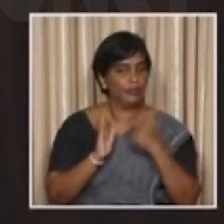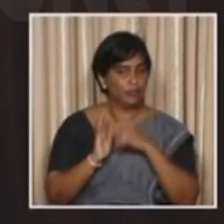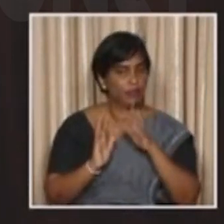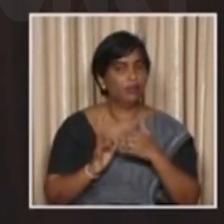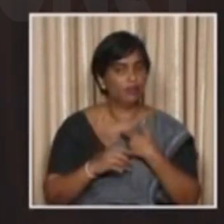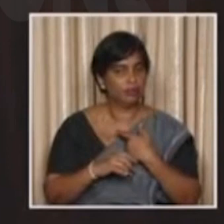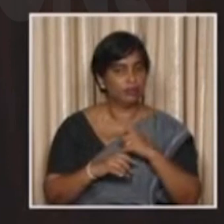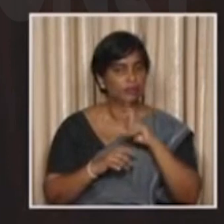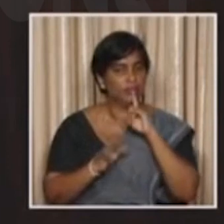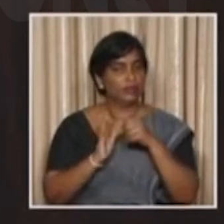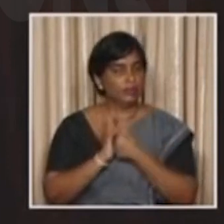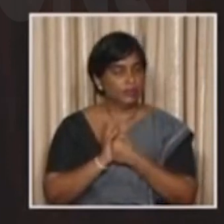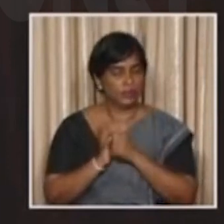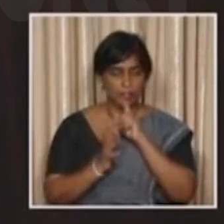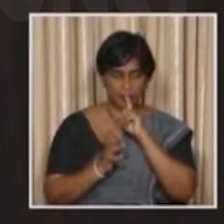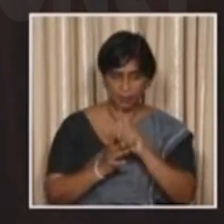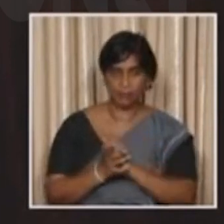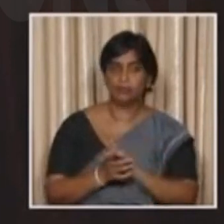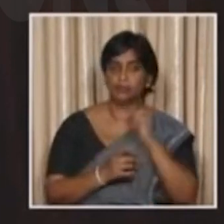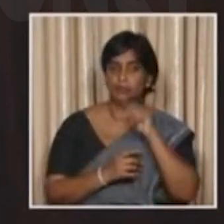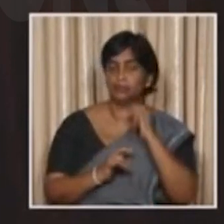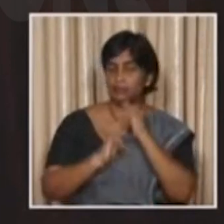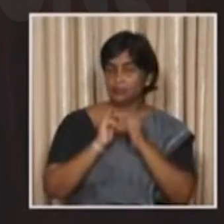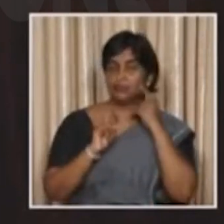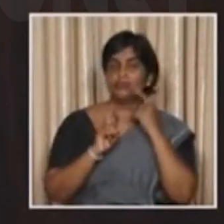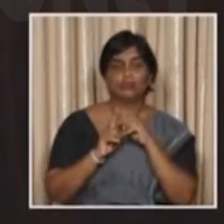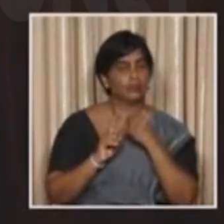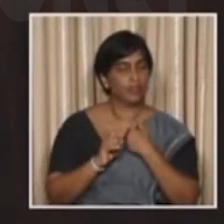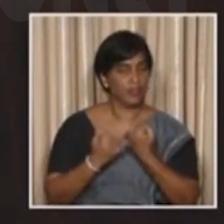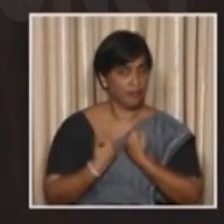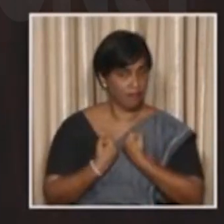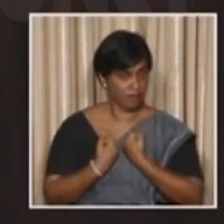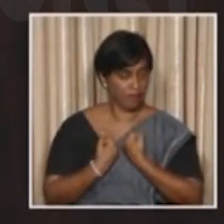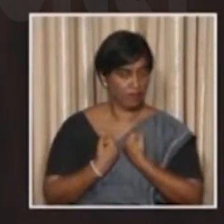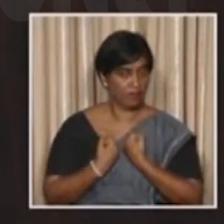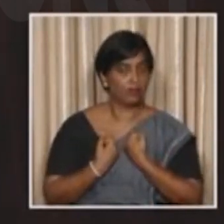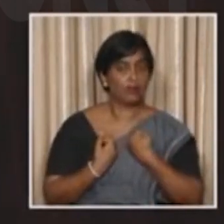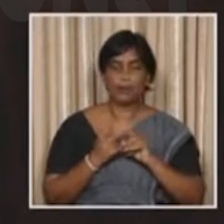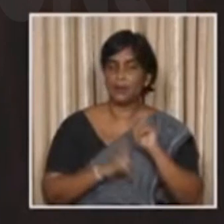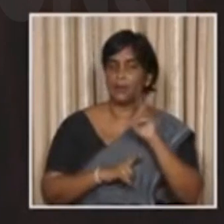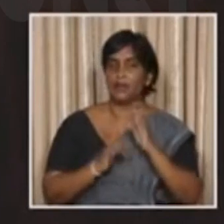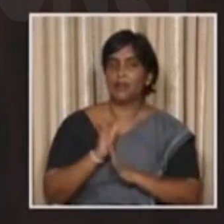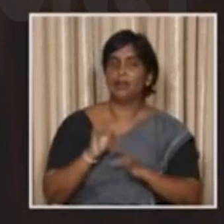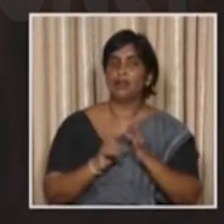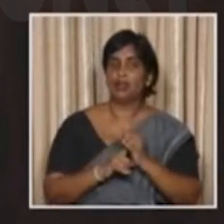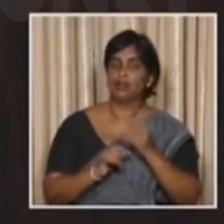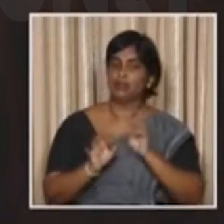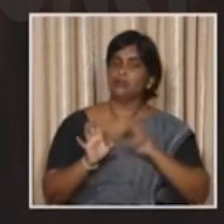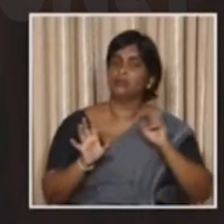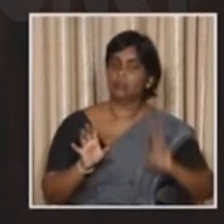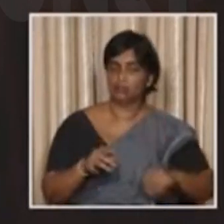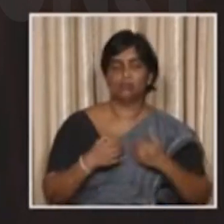මා ඔබතුමාගේ ඉතා ගෞරවයෙන් ඉල්ලා සිටිනවා. එම චෝදනාවට මා වරදකරු වුවහොත් මේ පාර්ලිමේන්තු මන්ත්‍රීවරයෙන් ඉල්ලා සිටින